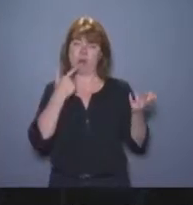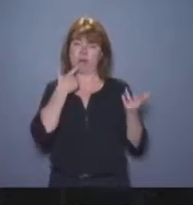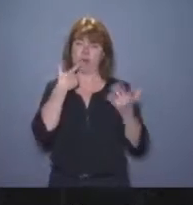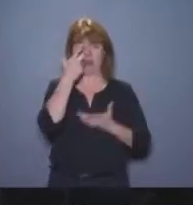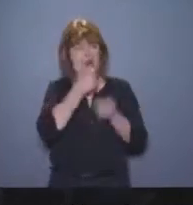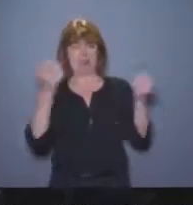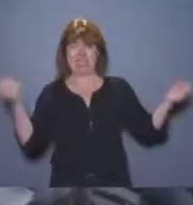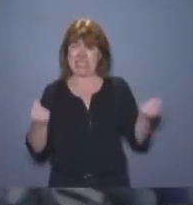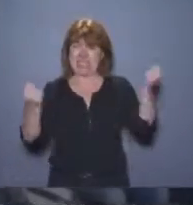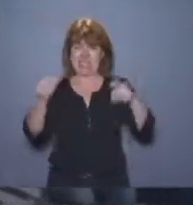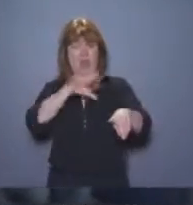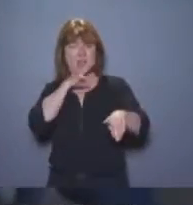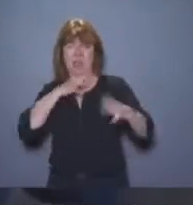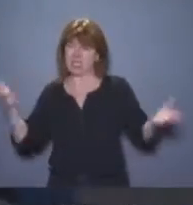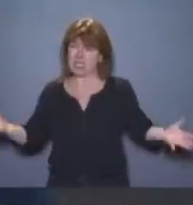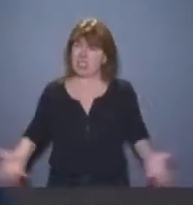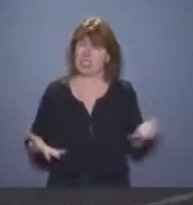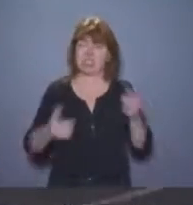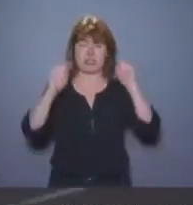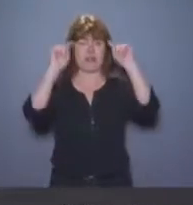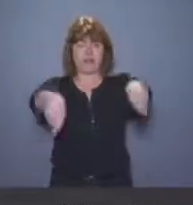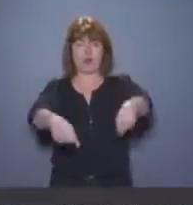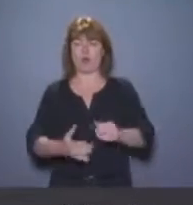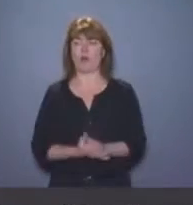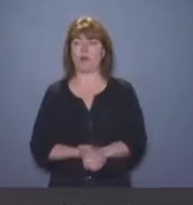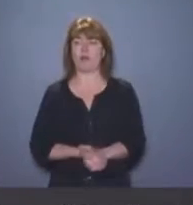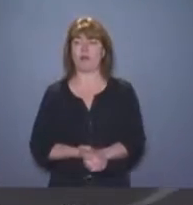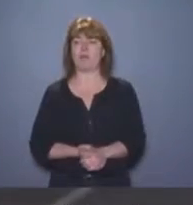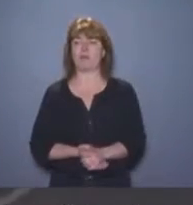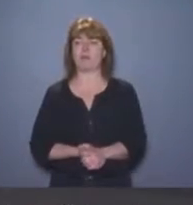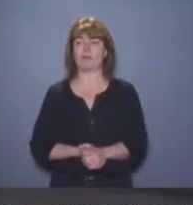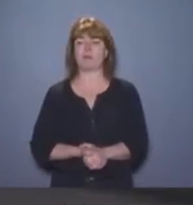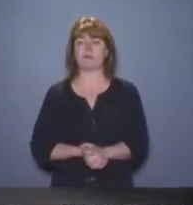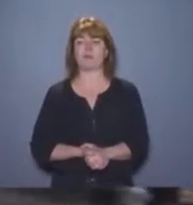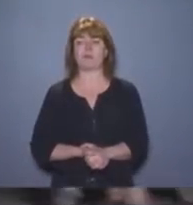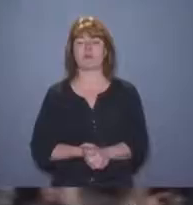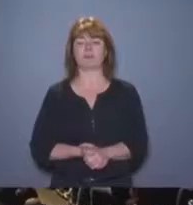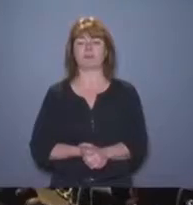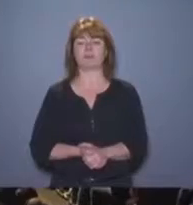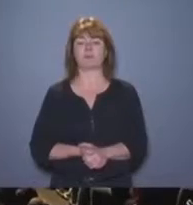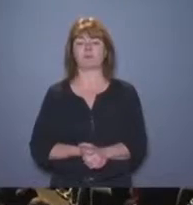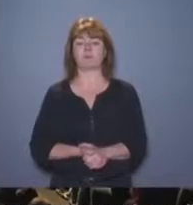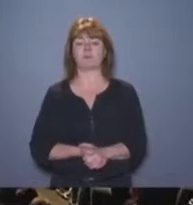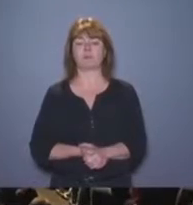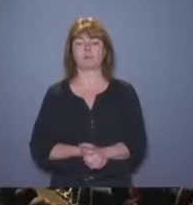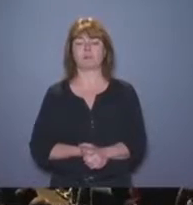charge. Vive l'école républicaine! Gloire à ses maîtres!